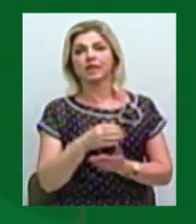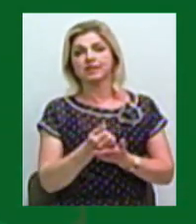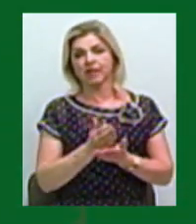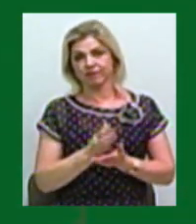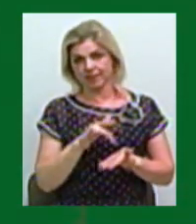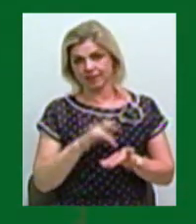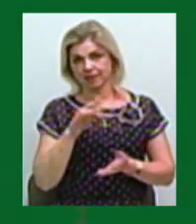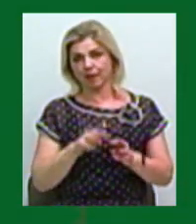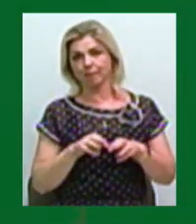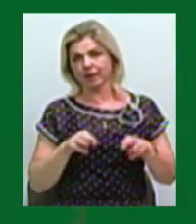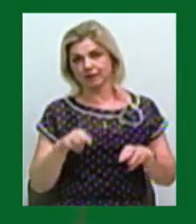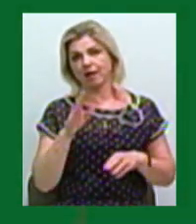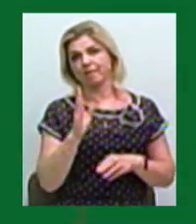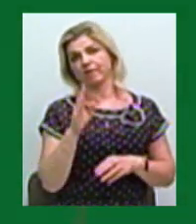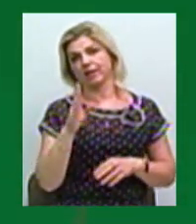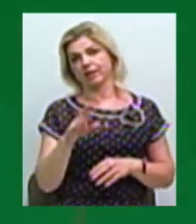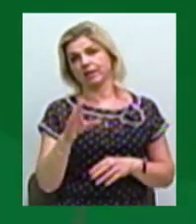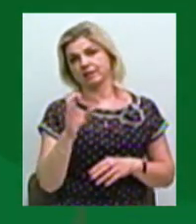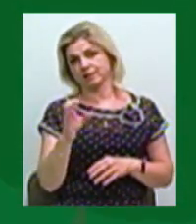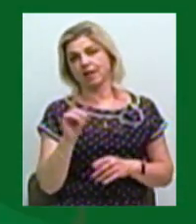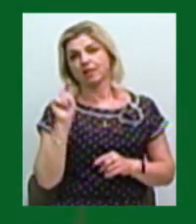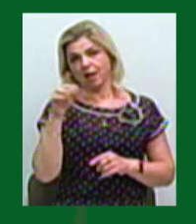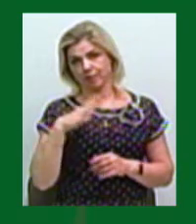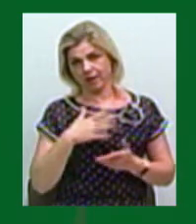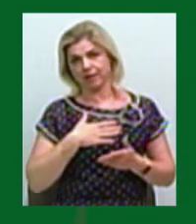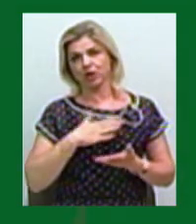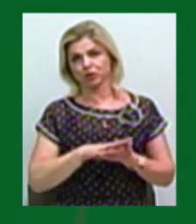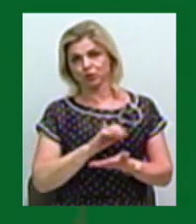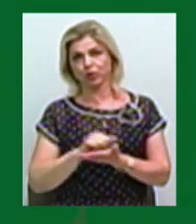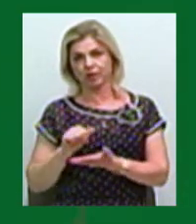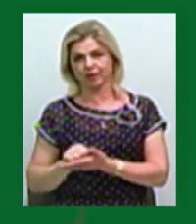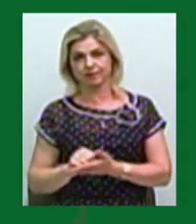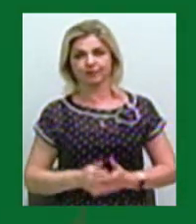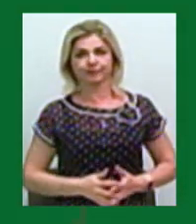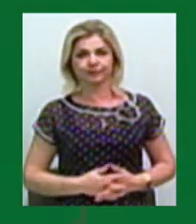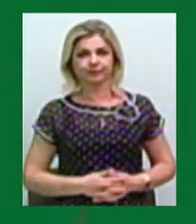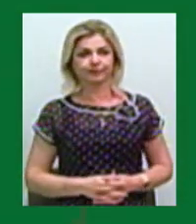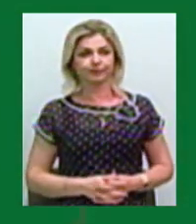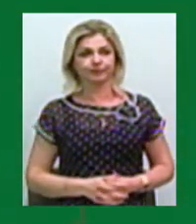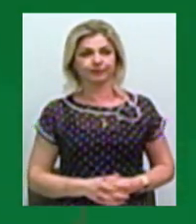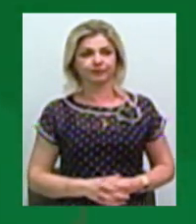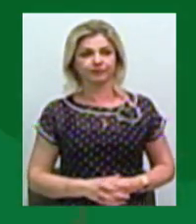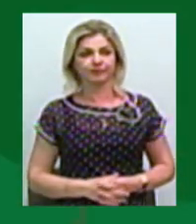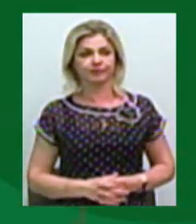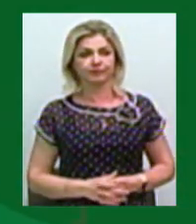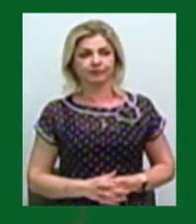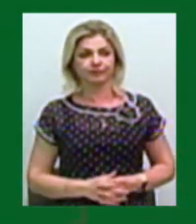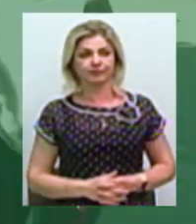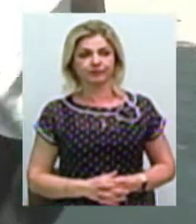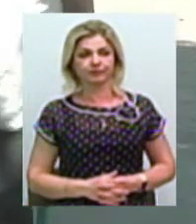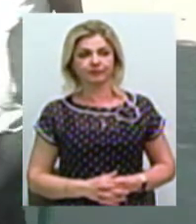центрі Міністерства внутрішніх справ. Там побували наші кореспонденти Сергій Куропятник та Олександр Гордієнко.